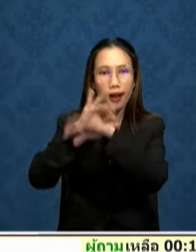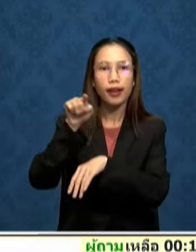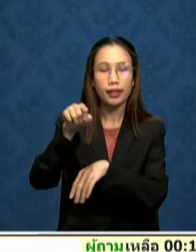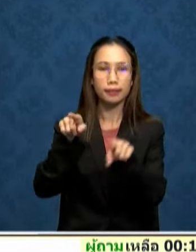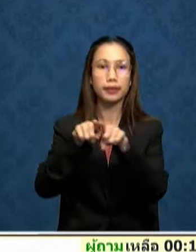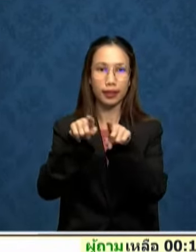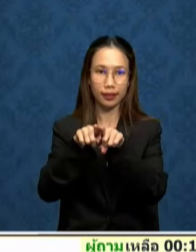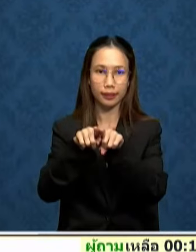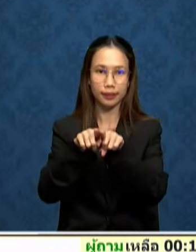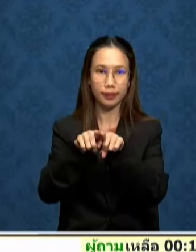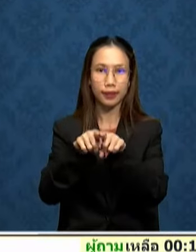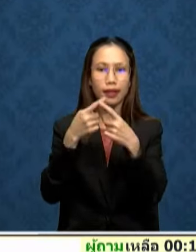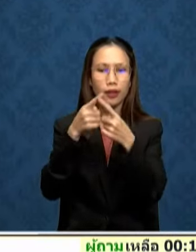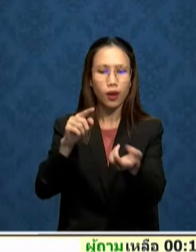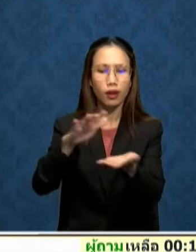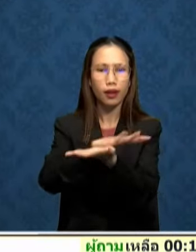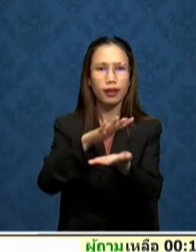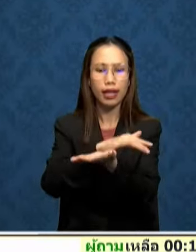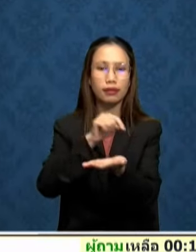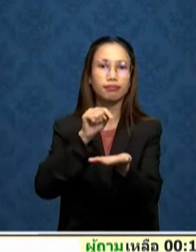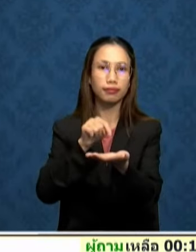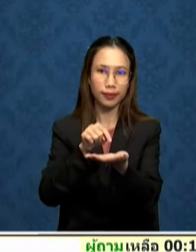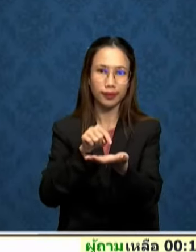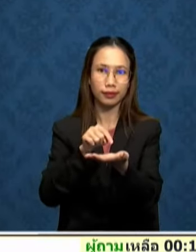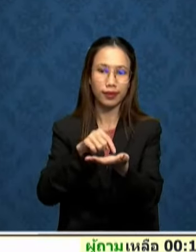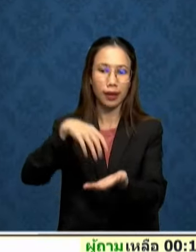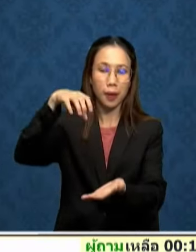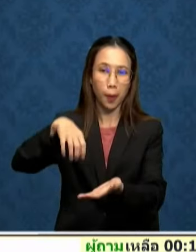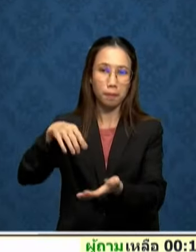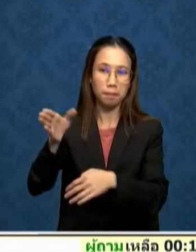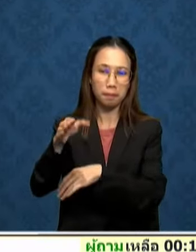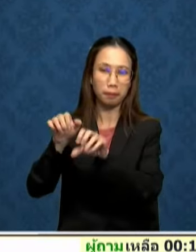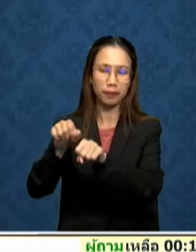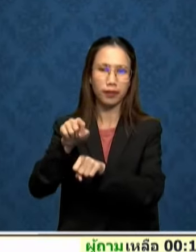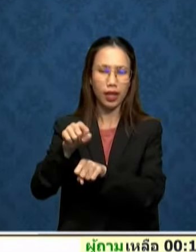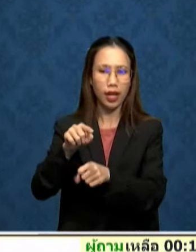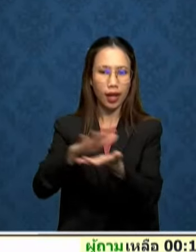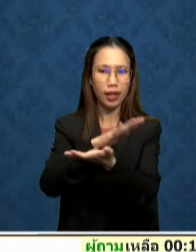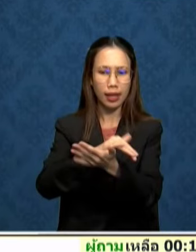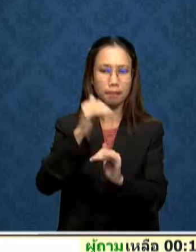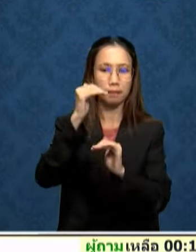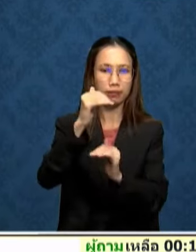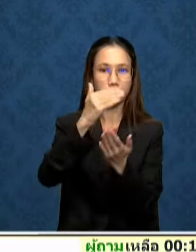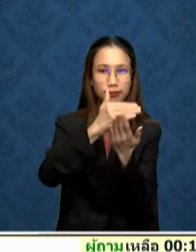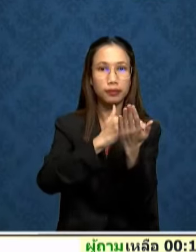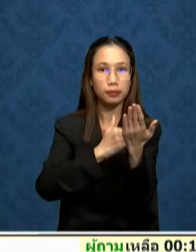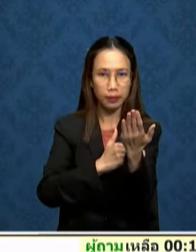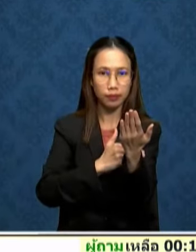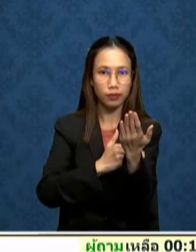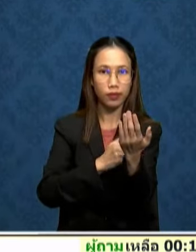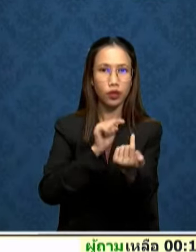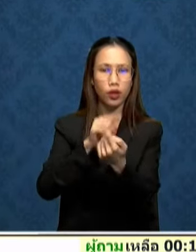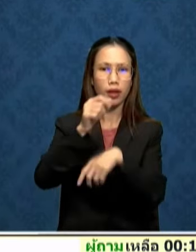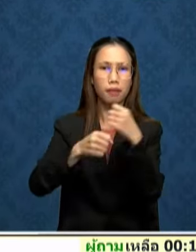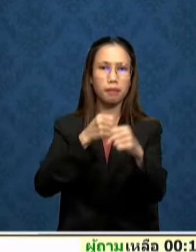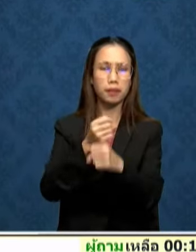มือนกันนะครับแต่ด้วยเอกสารที่ขณะนี้เนี่ยกรมประมงเรามีค่อนข้างจำกัดซึ่งเป็นเอกสารที่ต้องอ้างอิงเมื่อประมาณห